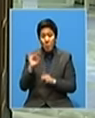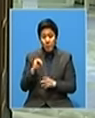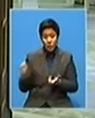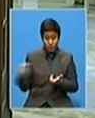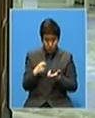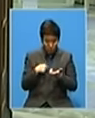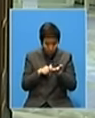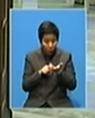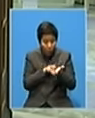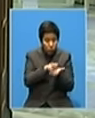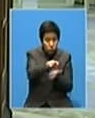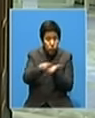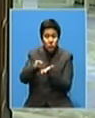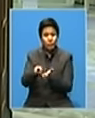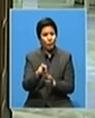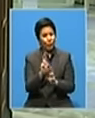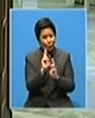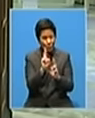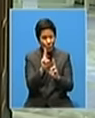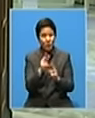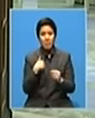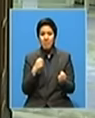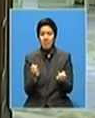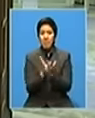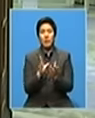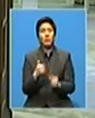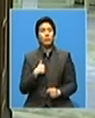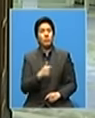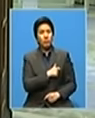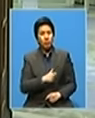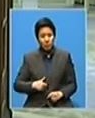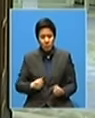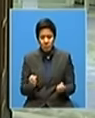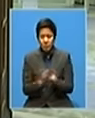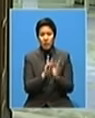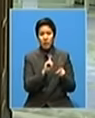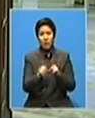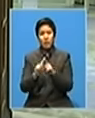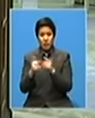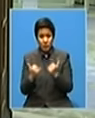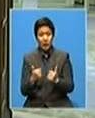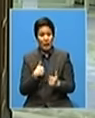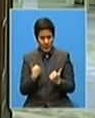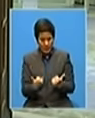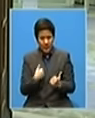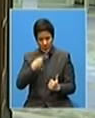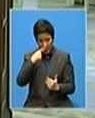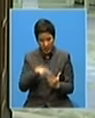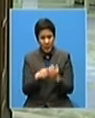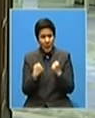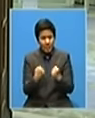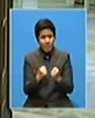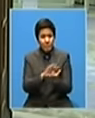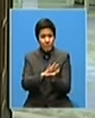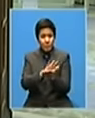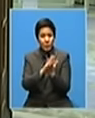านั้นนะครับที่อาจจะมุ่งหวังจะทำลายชาติทำลายสถาบันทำลายความมั่นคงของรัฐในปัจจุบันนะครับเรากำลังปฏิรูปอยู่เพราะนั้นรัฐบ